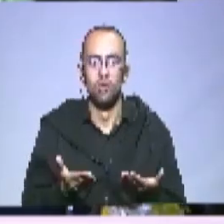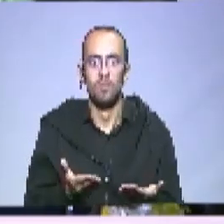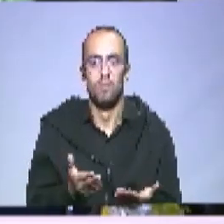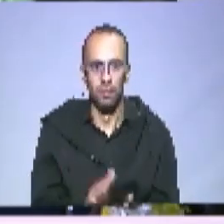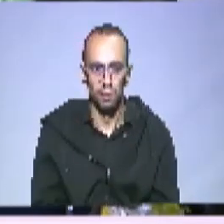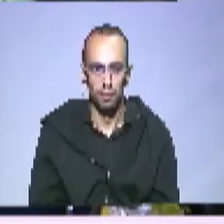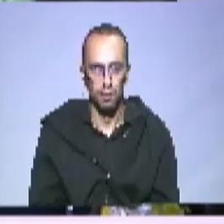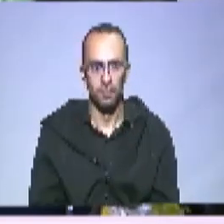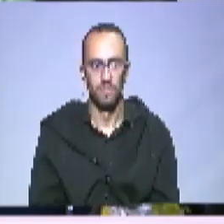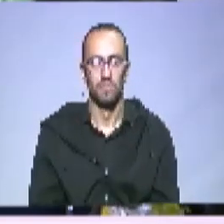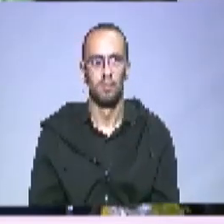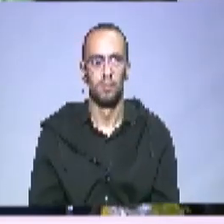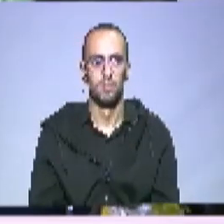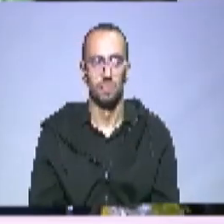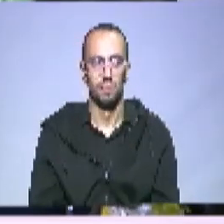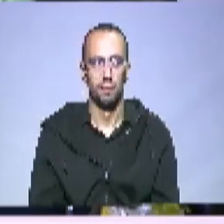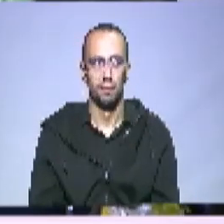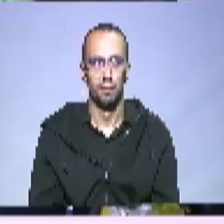شوية.